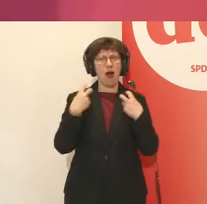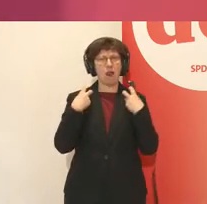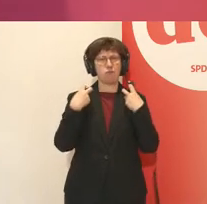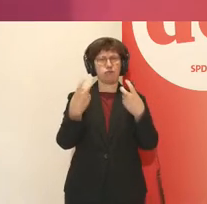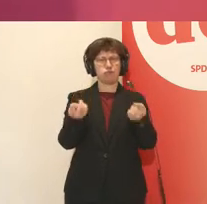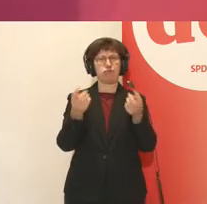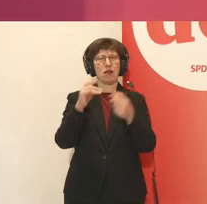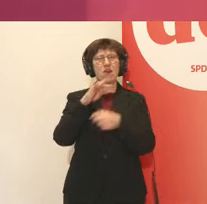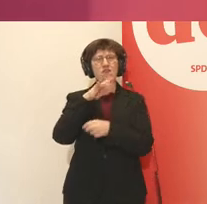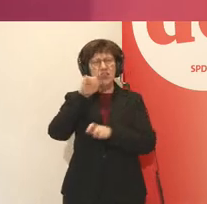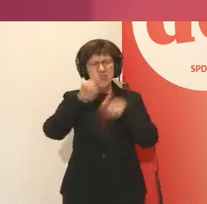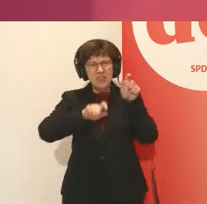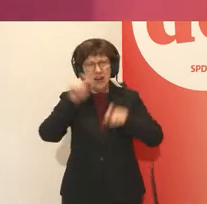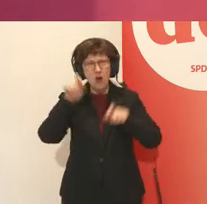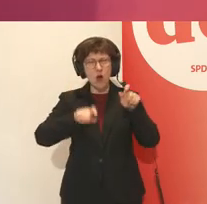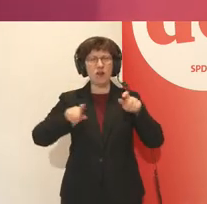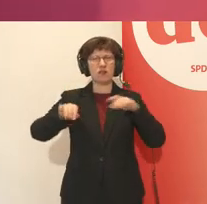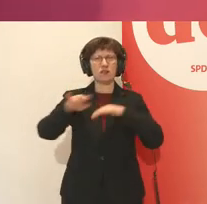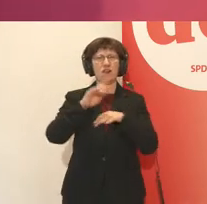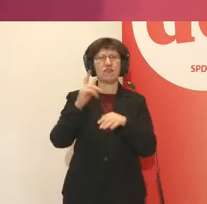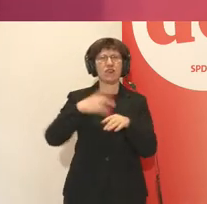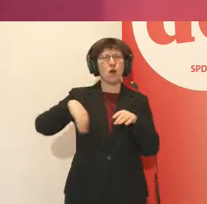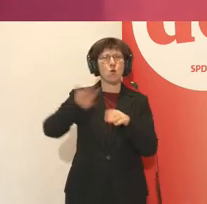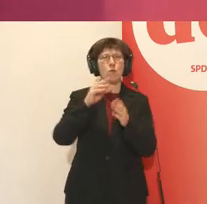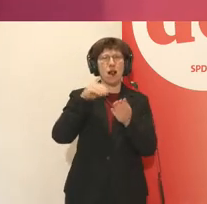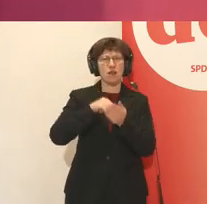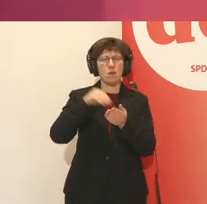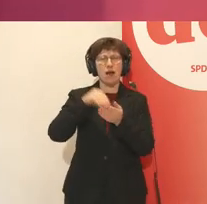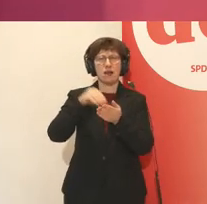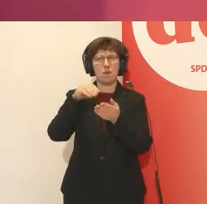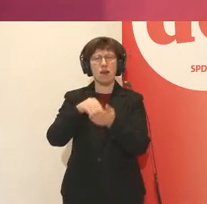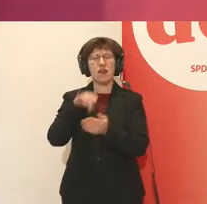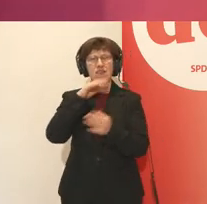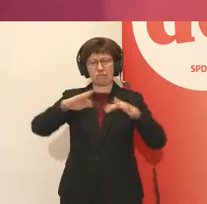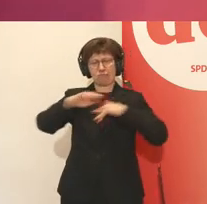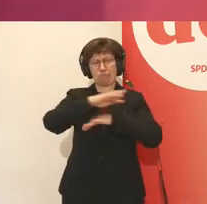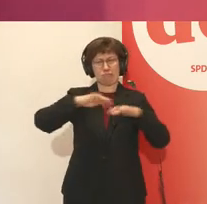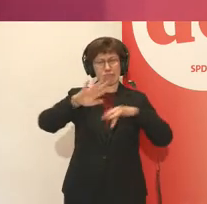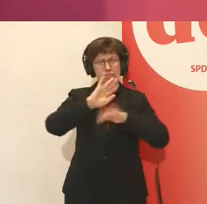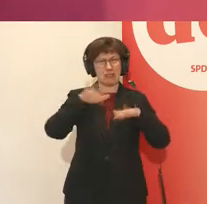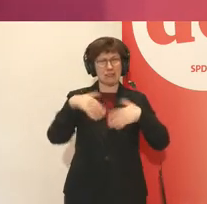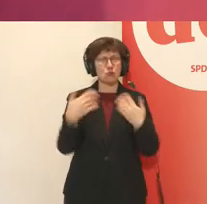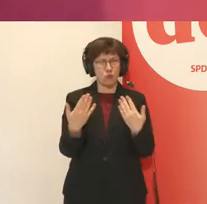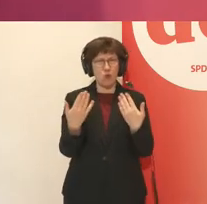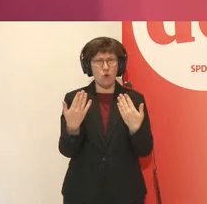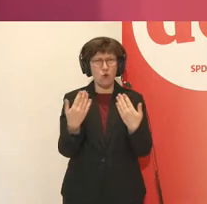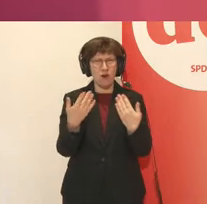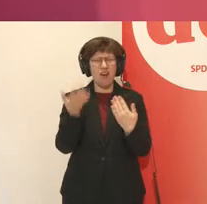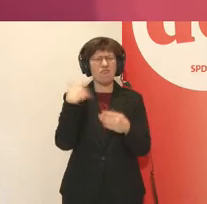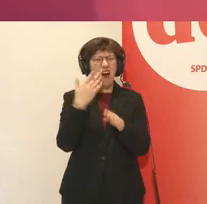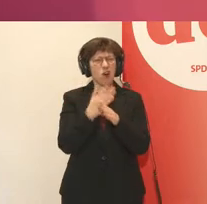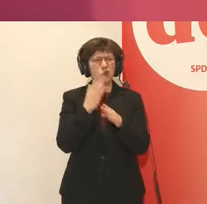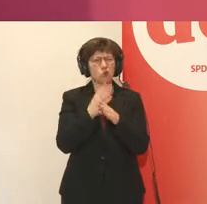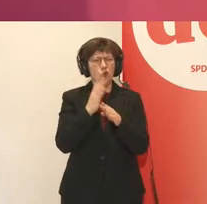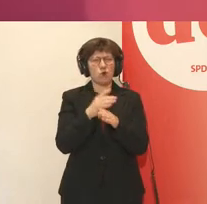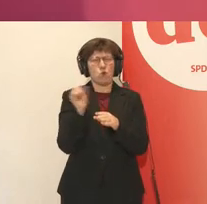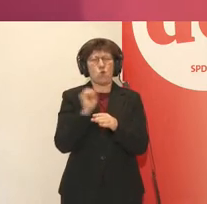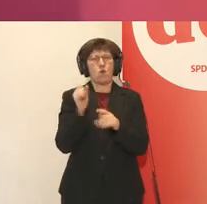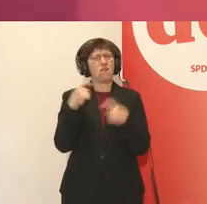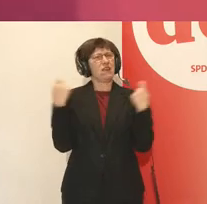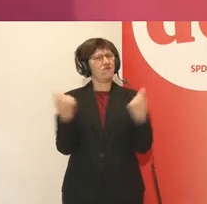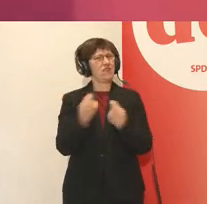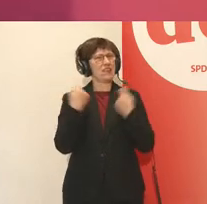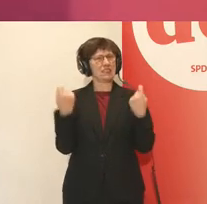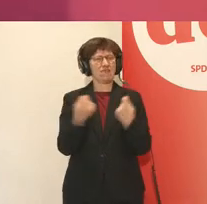mit vielen leuten die von überall her kamen und viel gewusel war es hatte schon würde ich sagen so ein festival